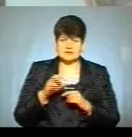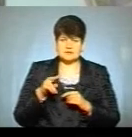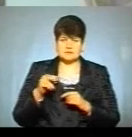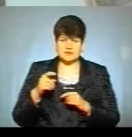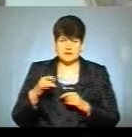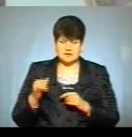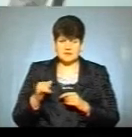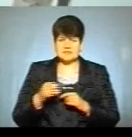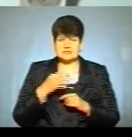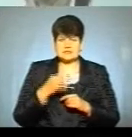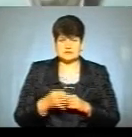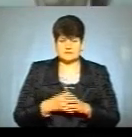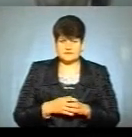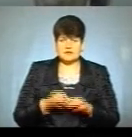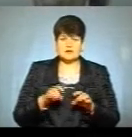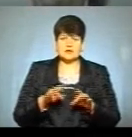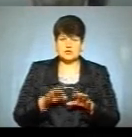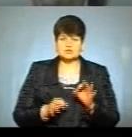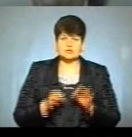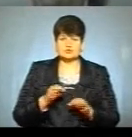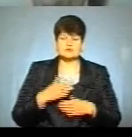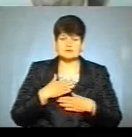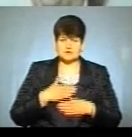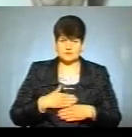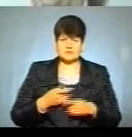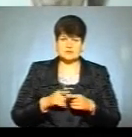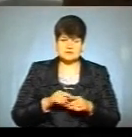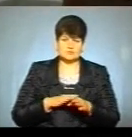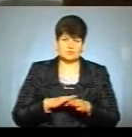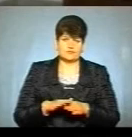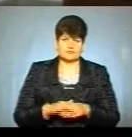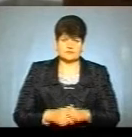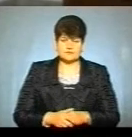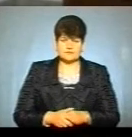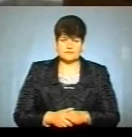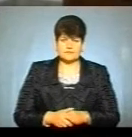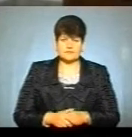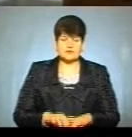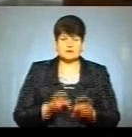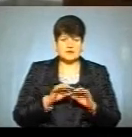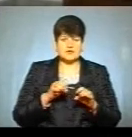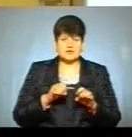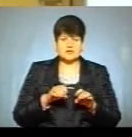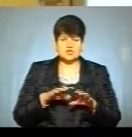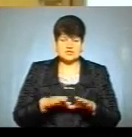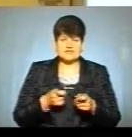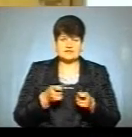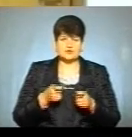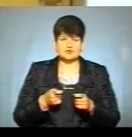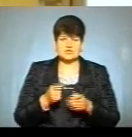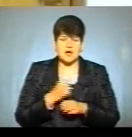оголошення рішення суду сказала: рішенням суду ми задоволені цілком і повністю. Прокоментувала рішення і завідувач аптеки